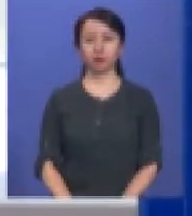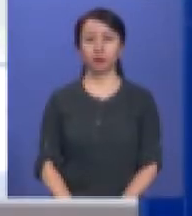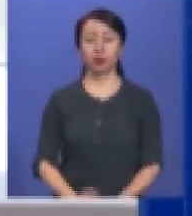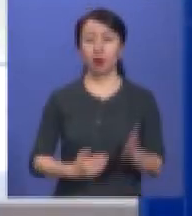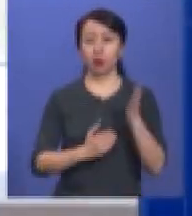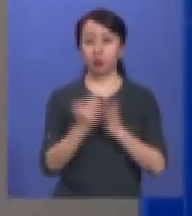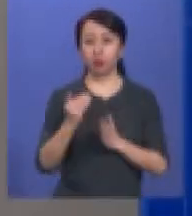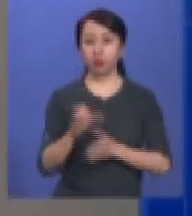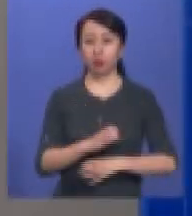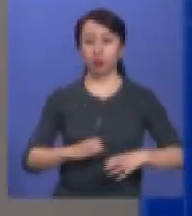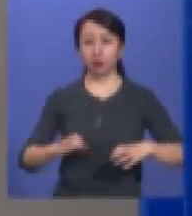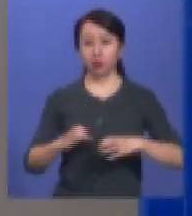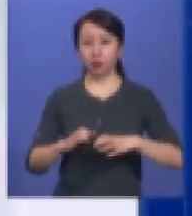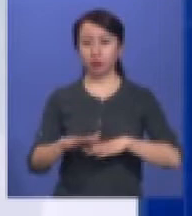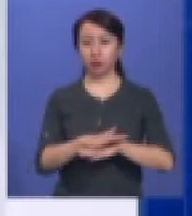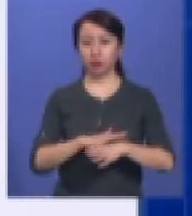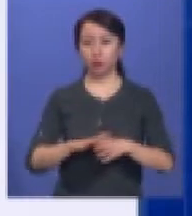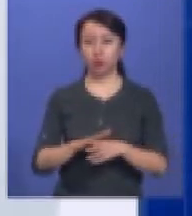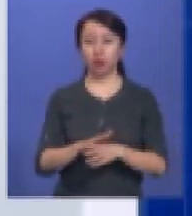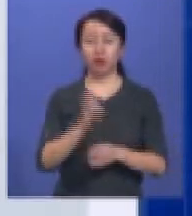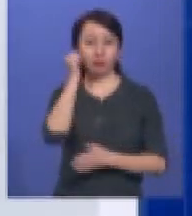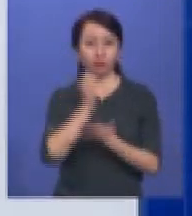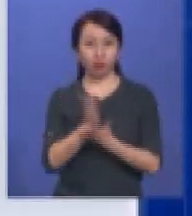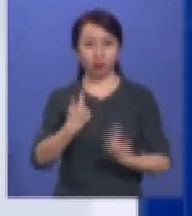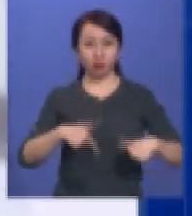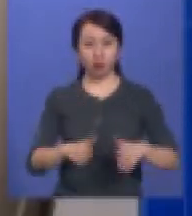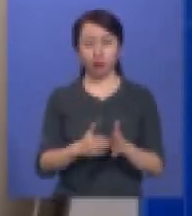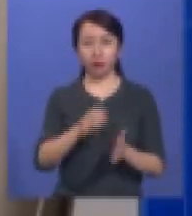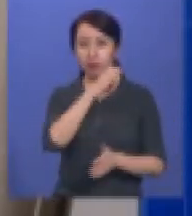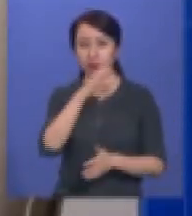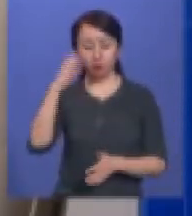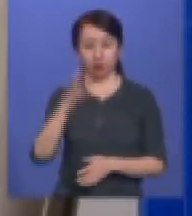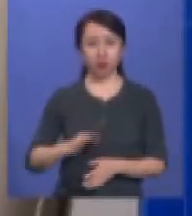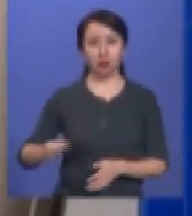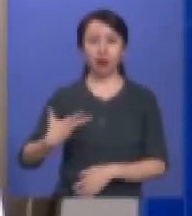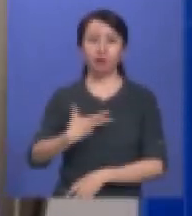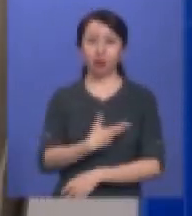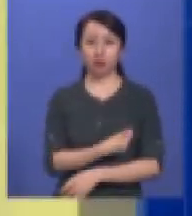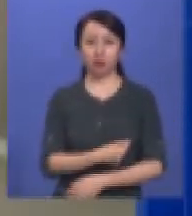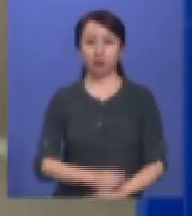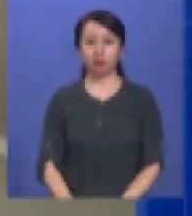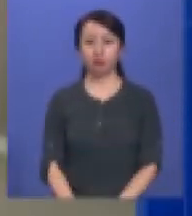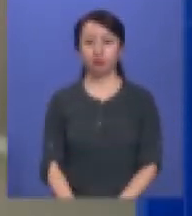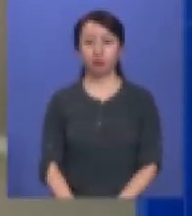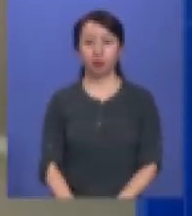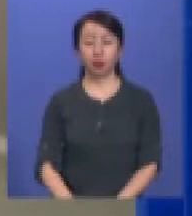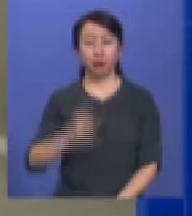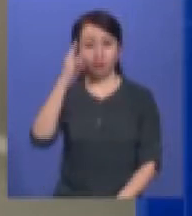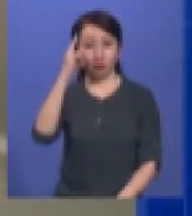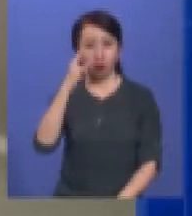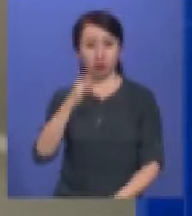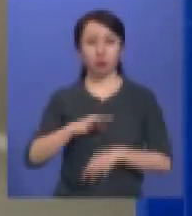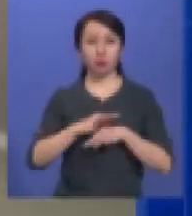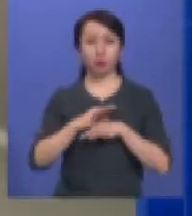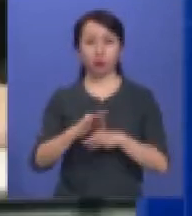Повышая коллективный иммунитет, ветеранские организации региона призвали североказахстанцев к вакцинации. В Казахстане